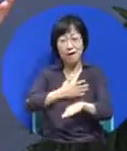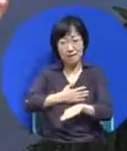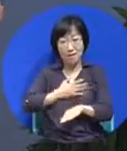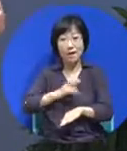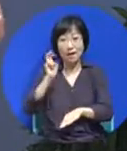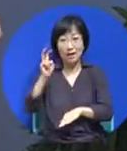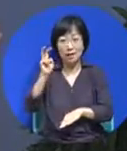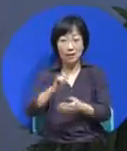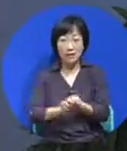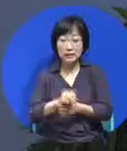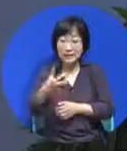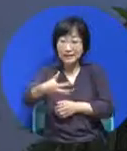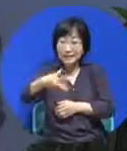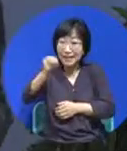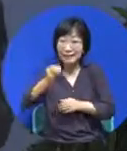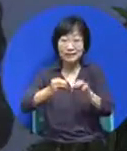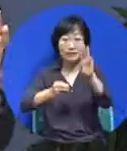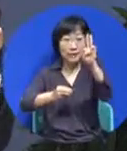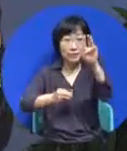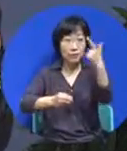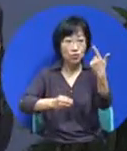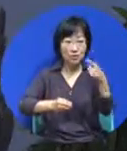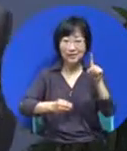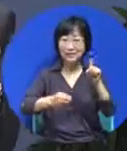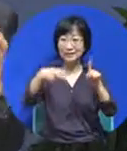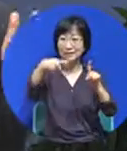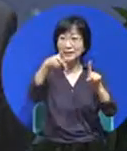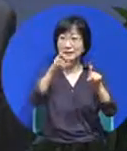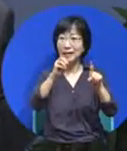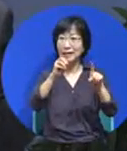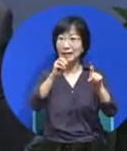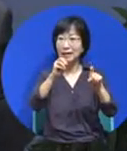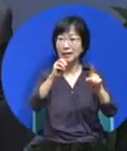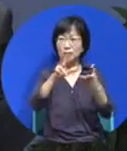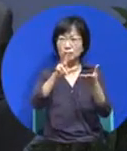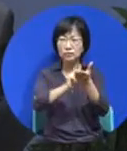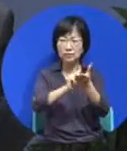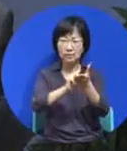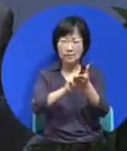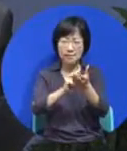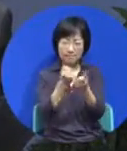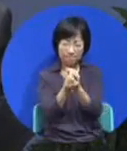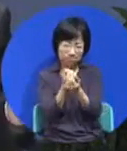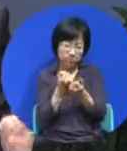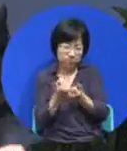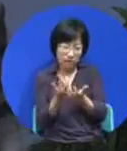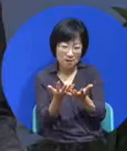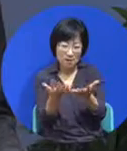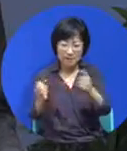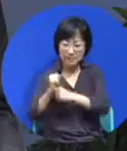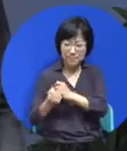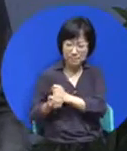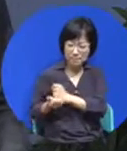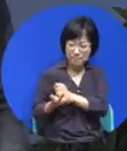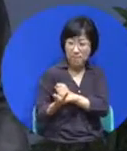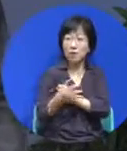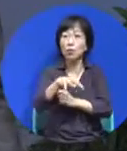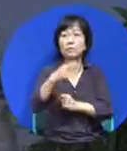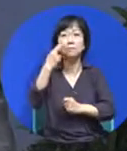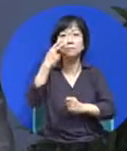창세기 3장, 6장, 11장 문제가 가장 크게 고급화된 게 미국입니다. The place, 그렇죠? That field where Genesis 3, 6, and 11 is